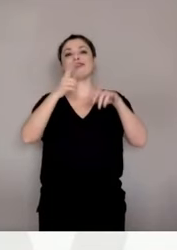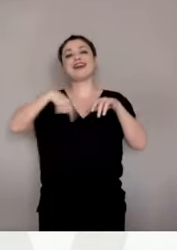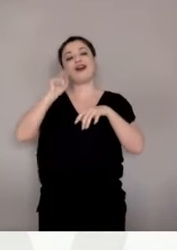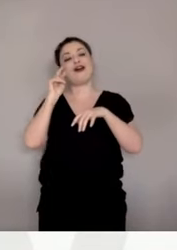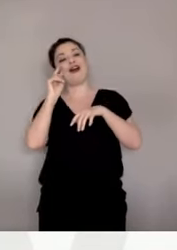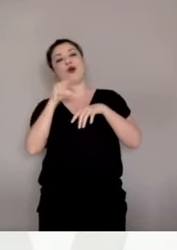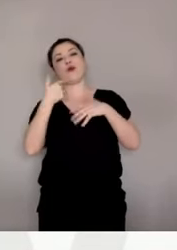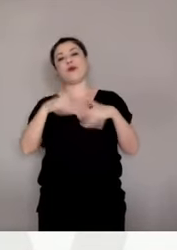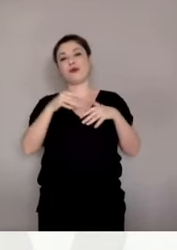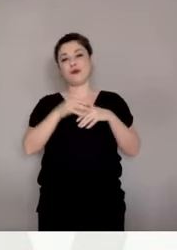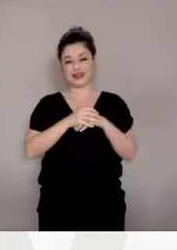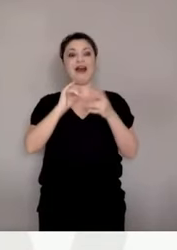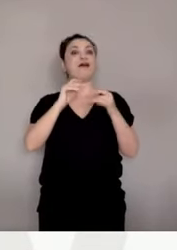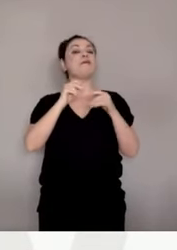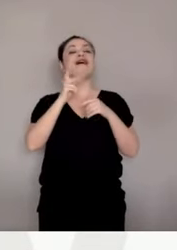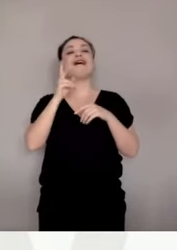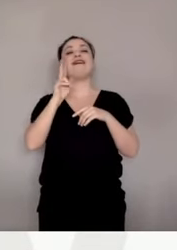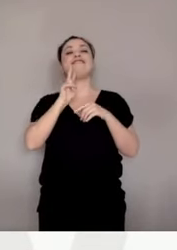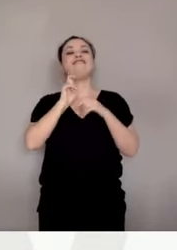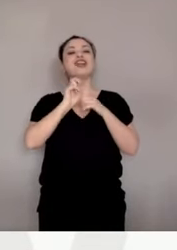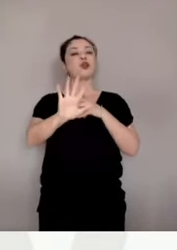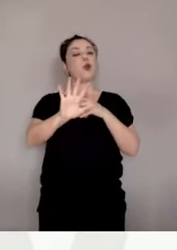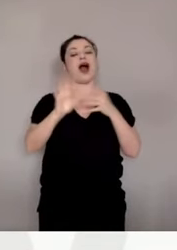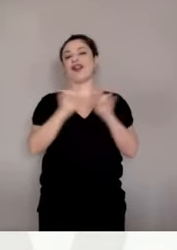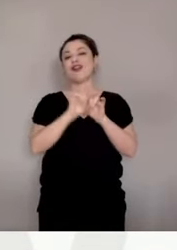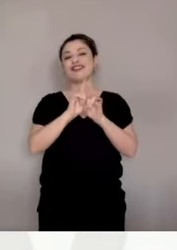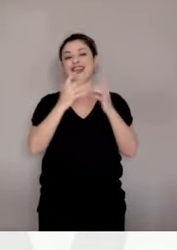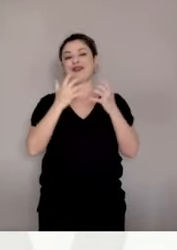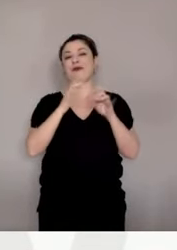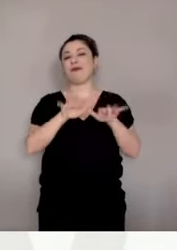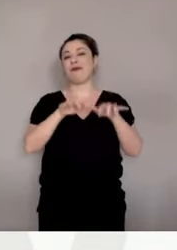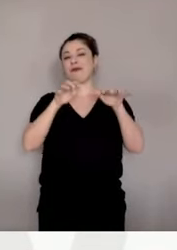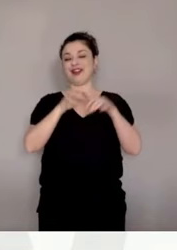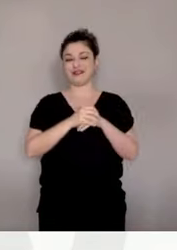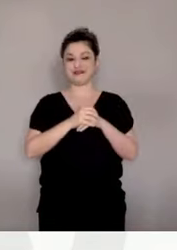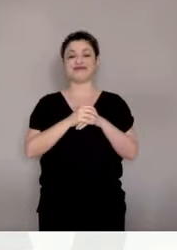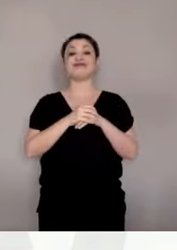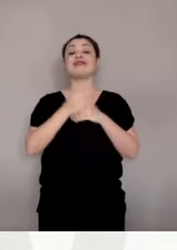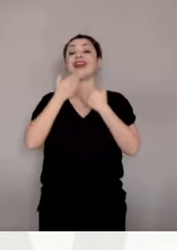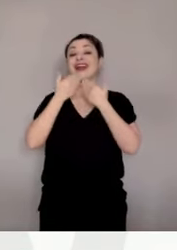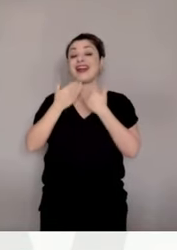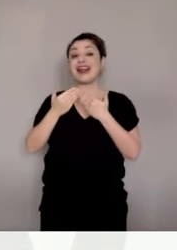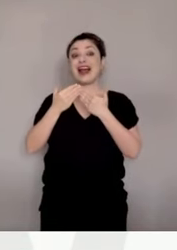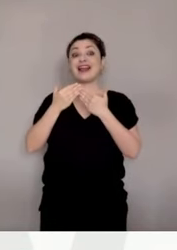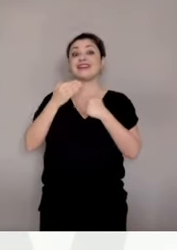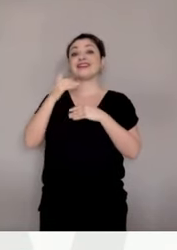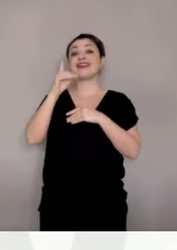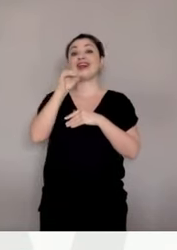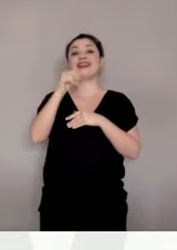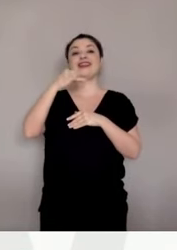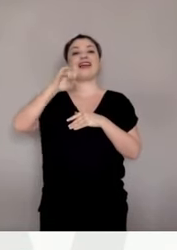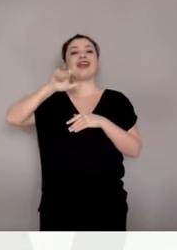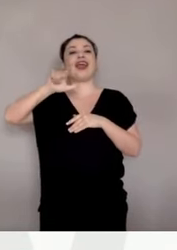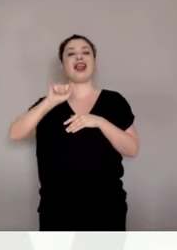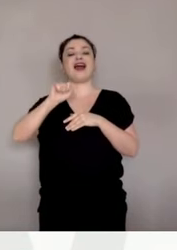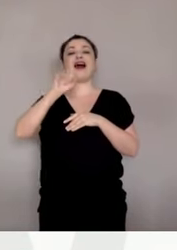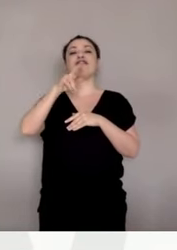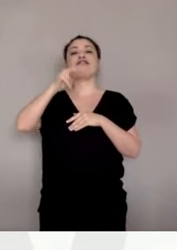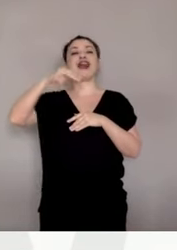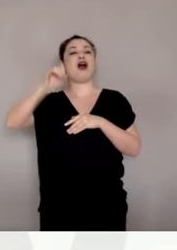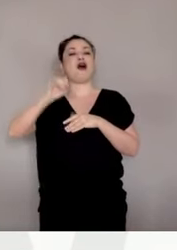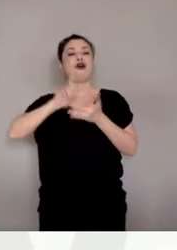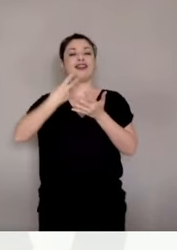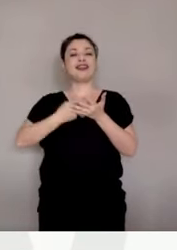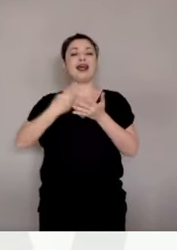se virtuale. Un ringraziamento particolare a Daniela Franco, interprete della lingua dei